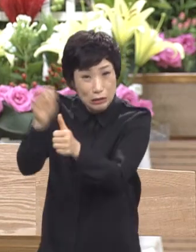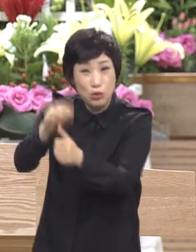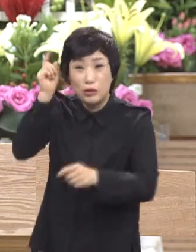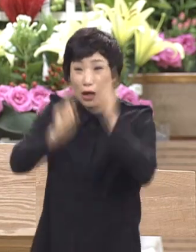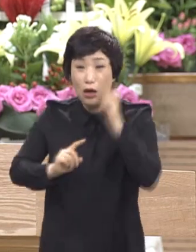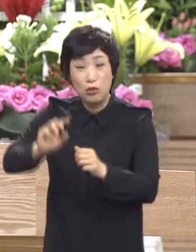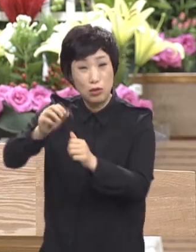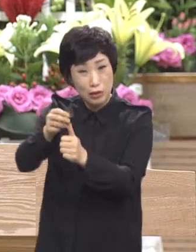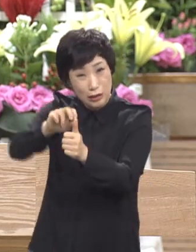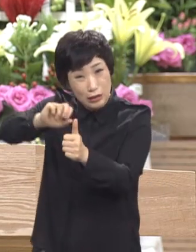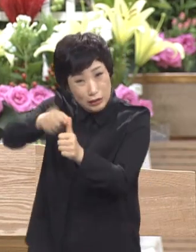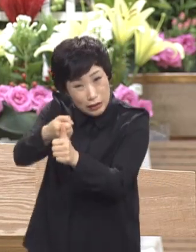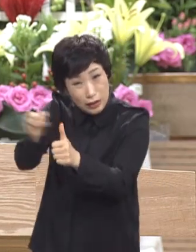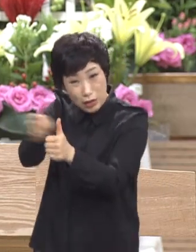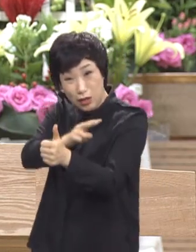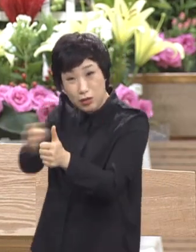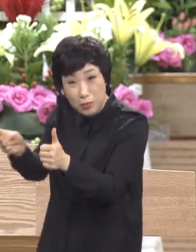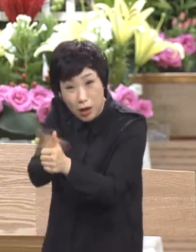징계받고 채찍에 맞고